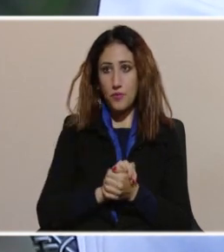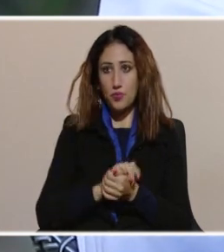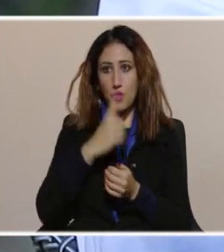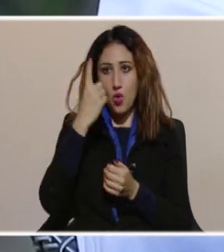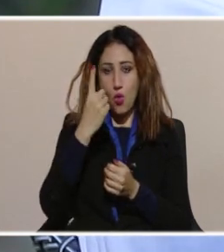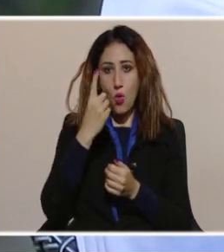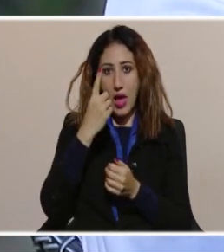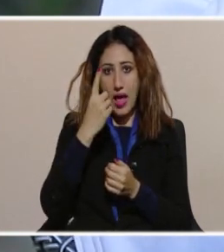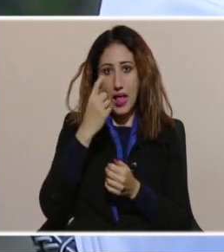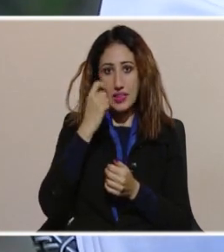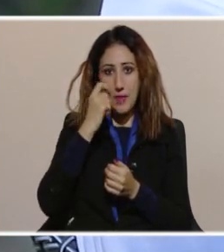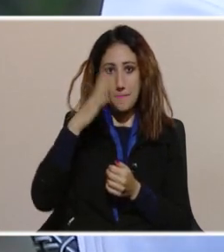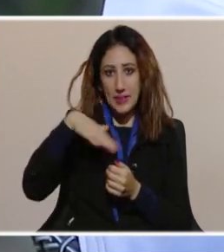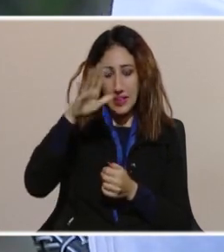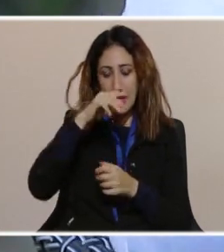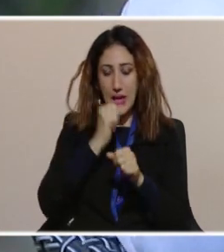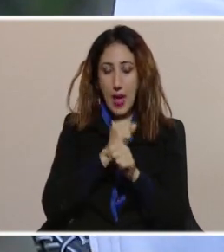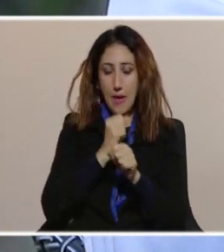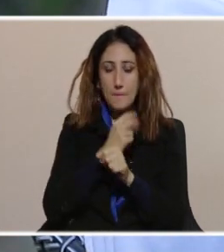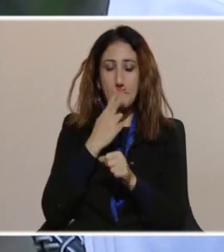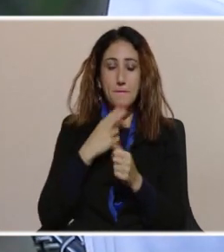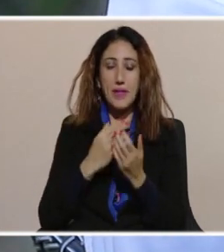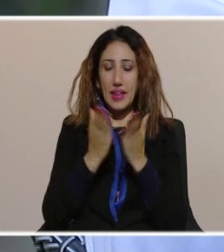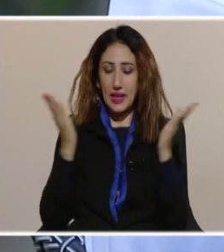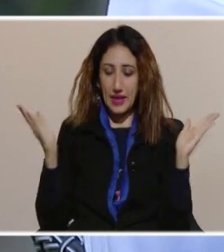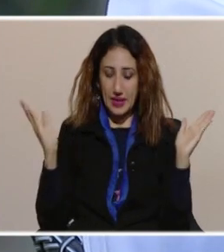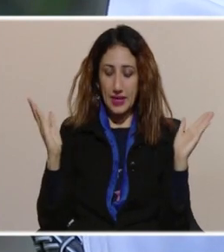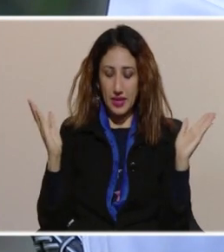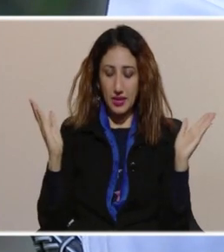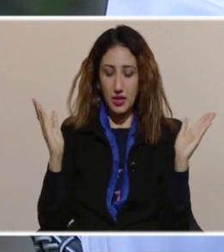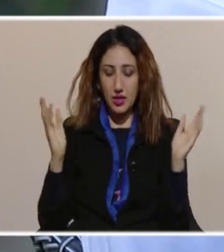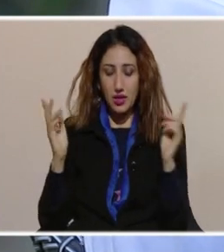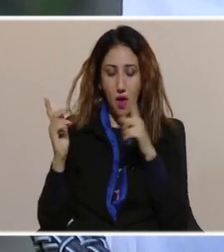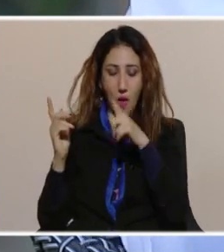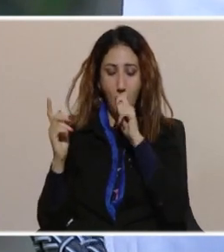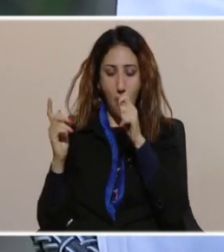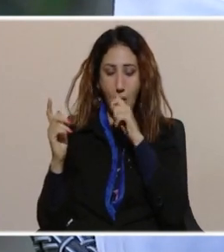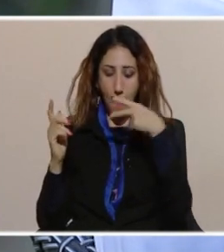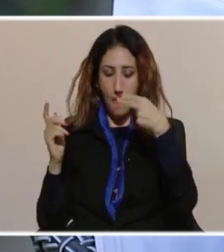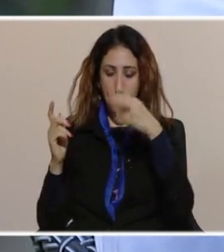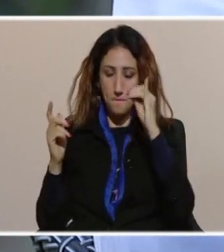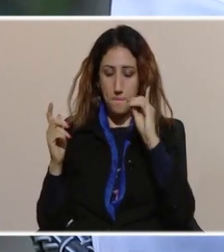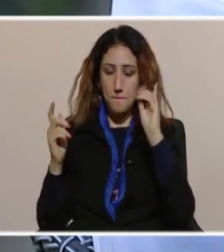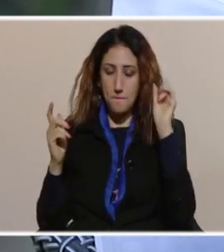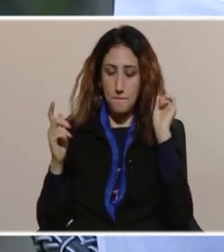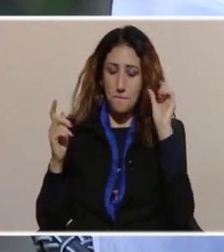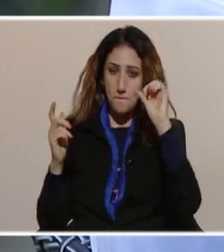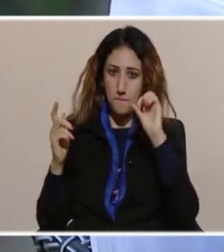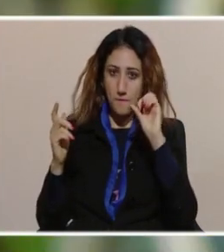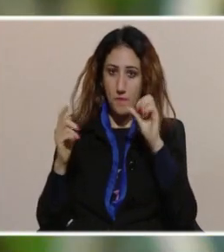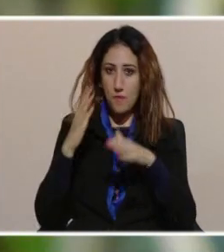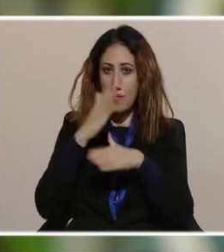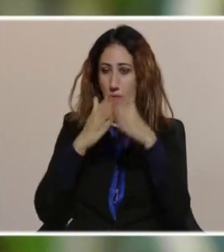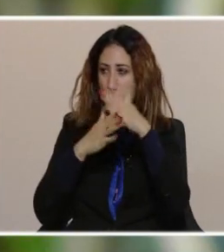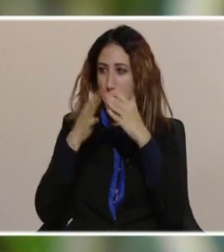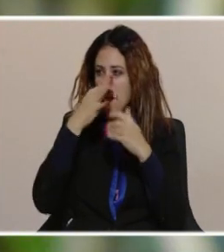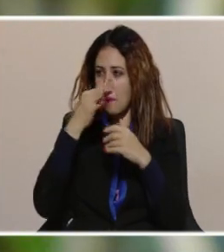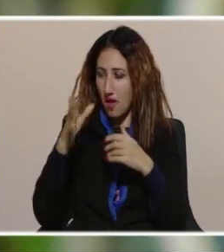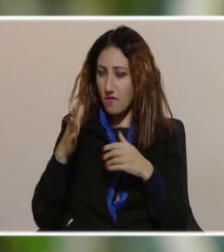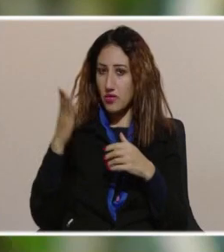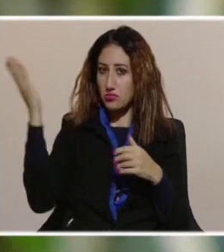ده للخير طبعا، وهو على طول الحقيقه بيعمل للخير، ومن ضمن الحاجات دي العشوائيات. تخيل